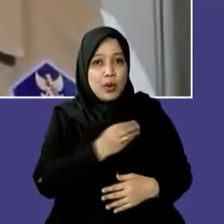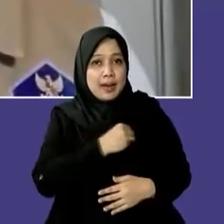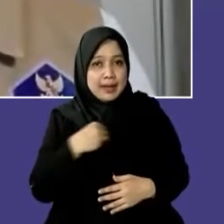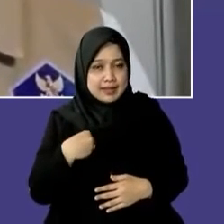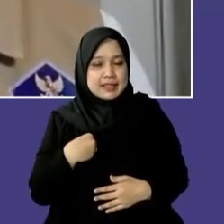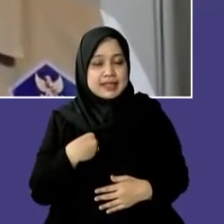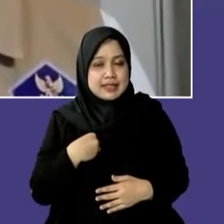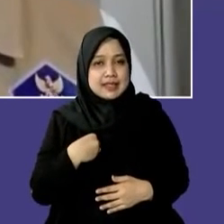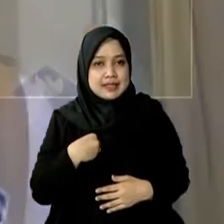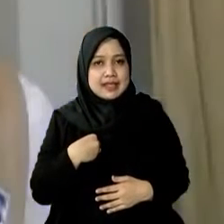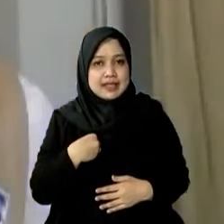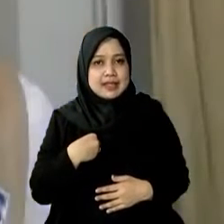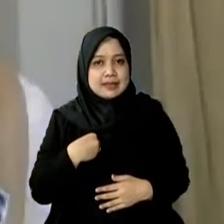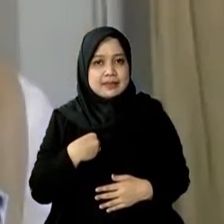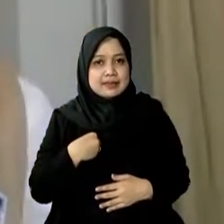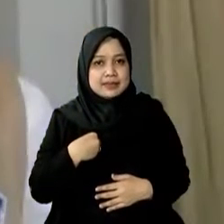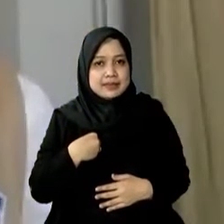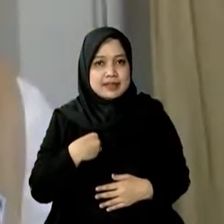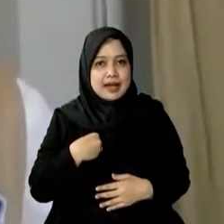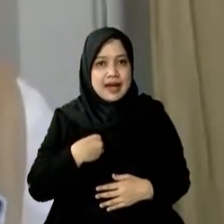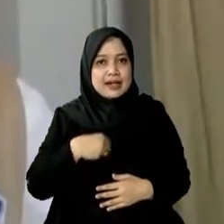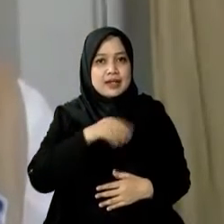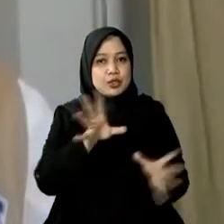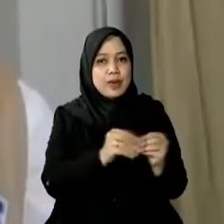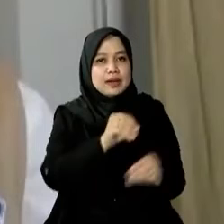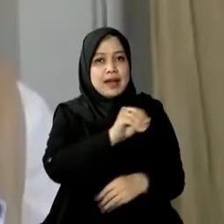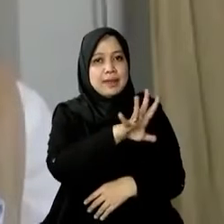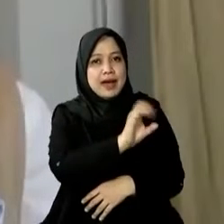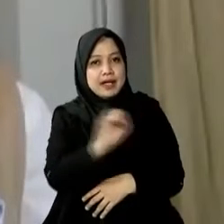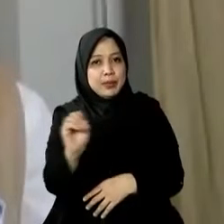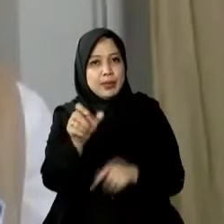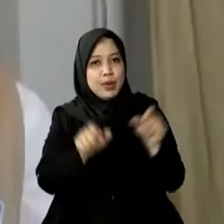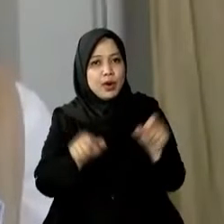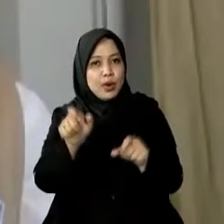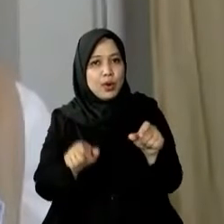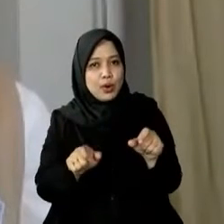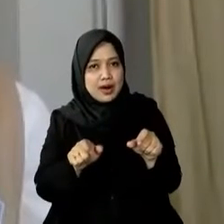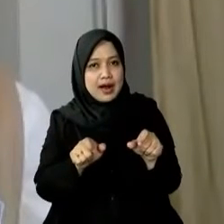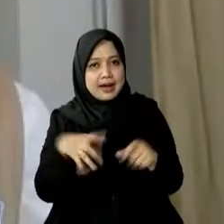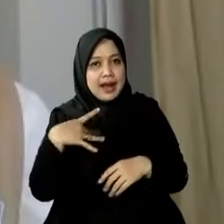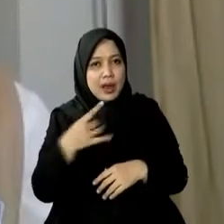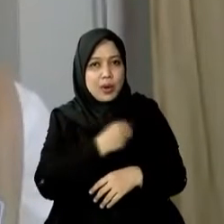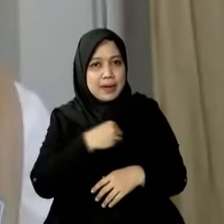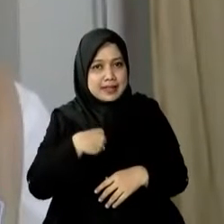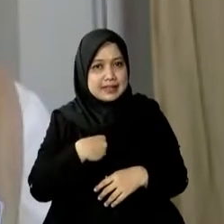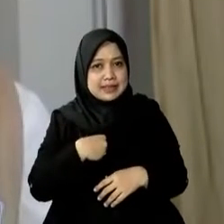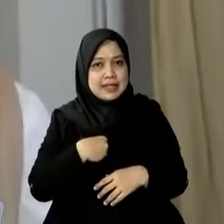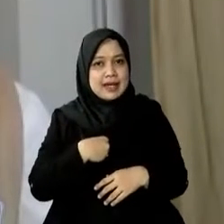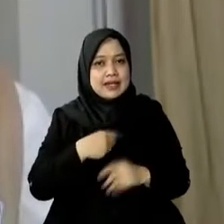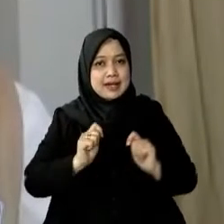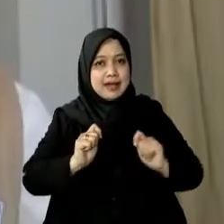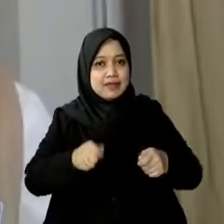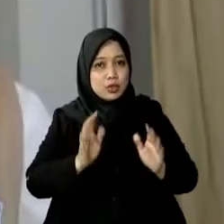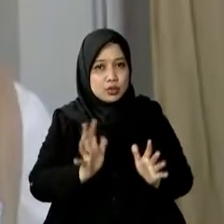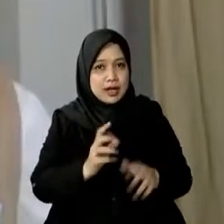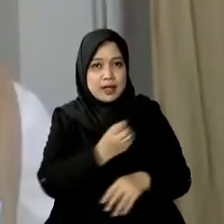memang dari sekitar lima ribuan relawan medis yang terdaftar dan juga ada beberapa ribu yang sudah ditempatkan di